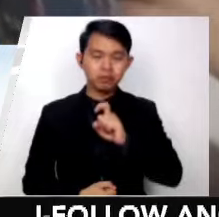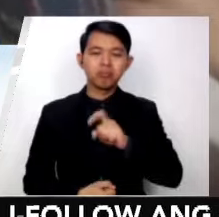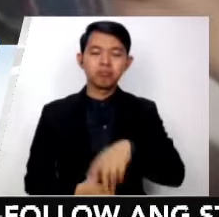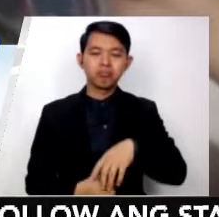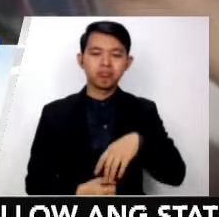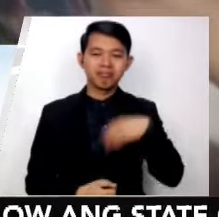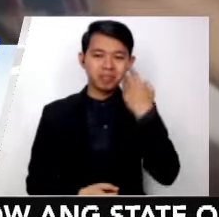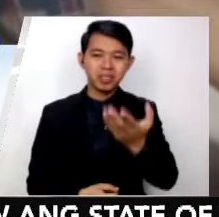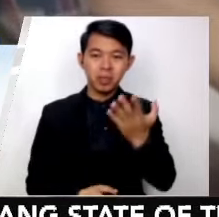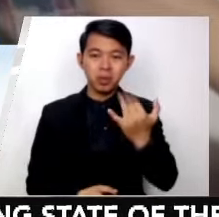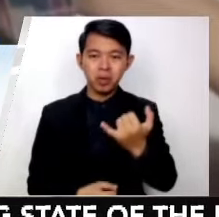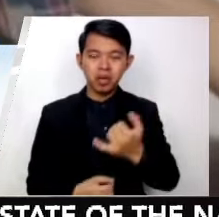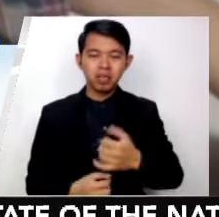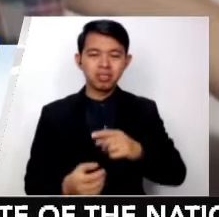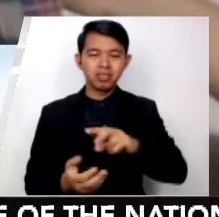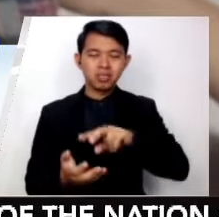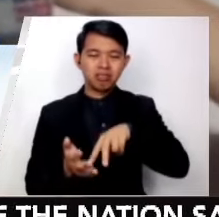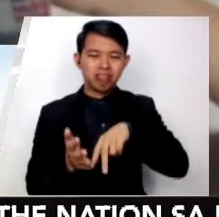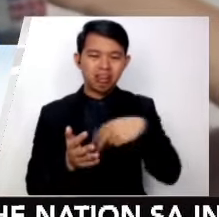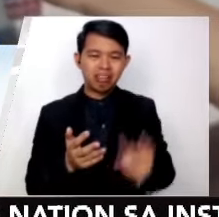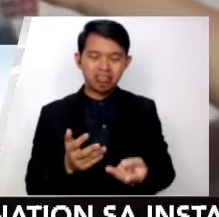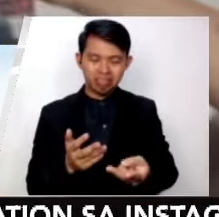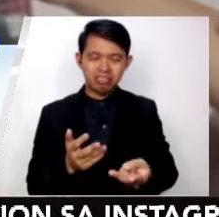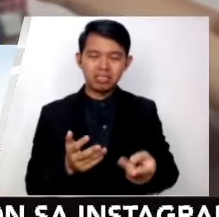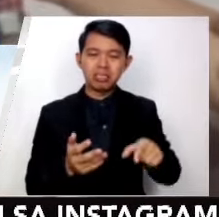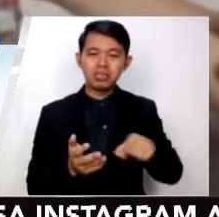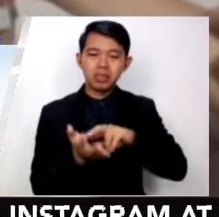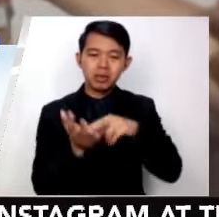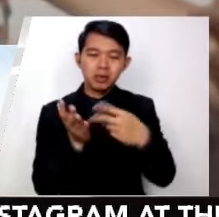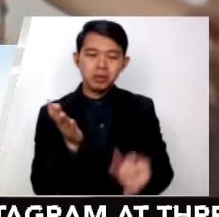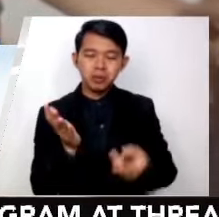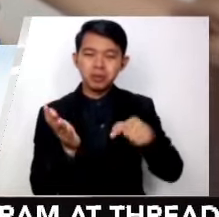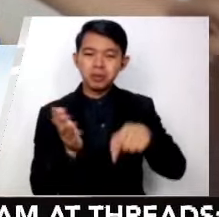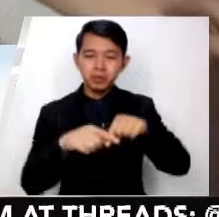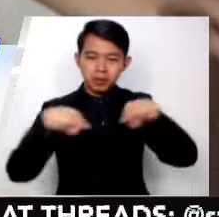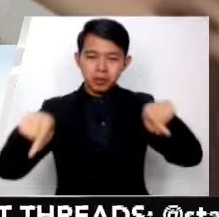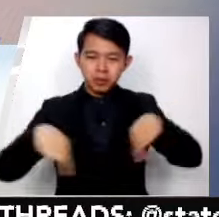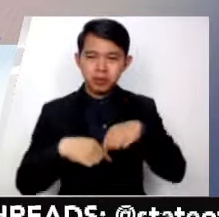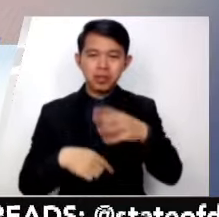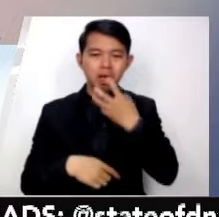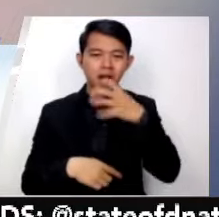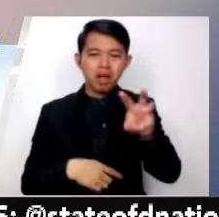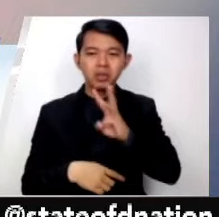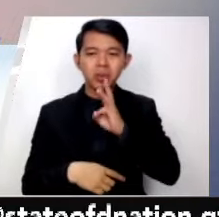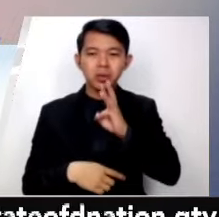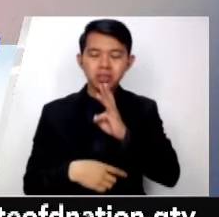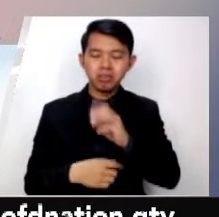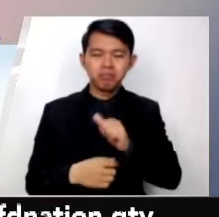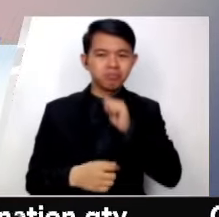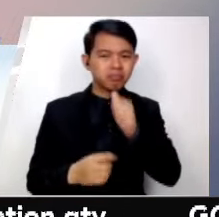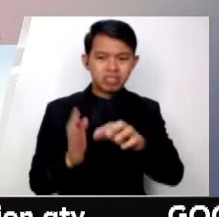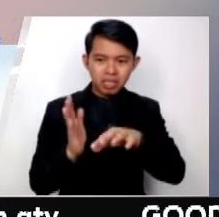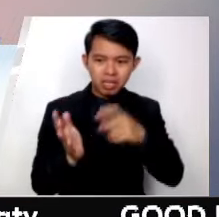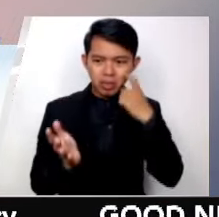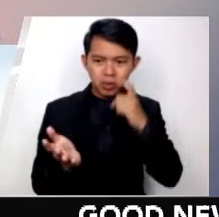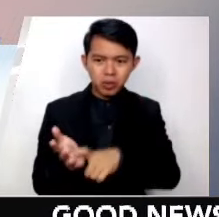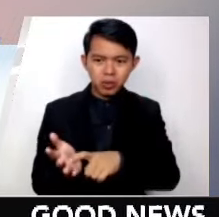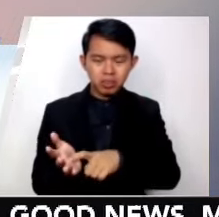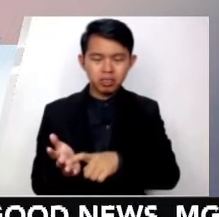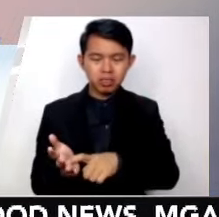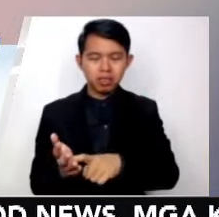ng pagkain sa lamay ng kanyang kaanak sa Carles, Iloilo. Noong August 8, hindi raw niya napansin na naglalaro sa kanyang likuran